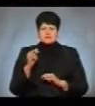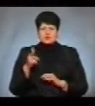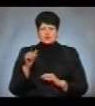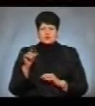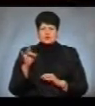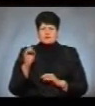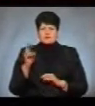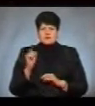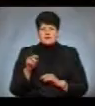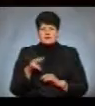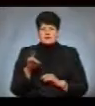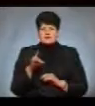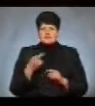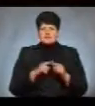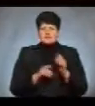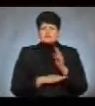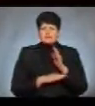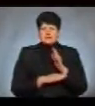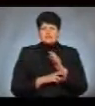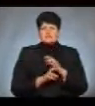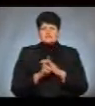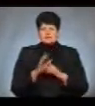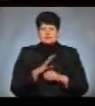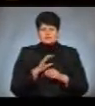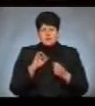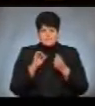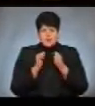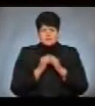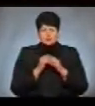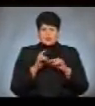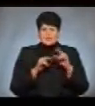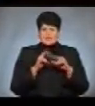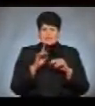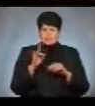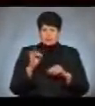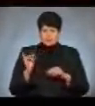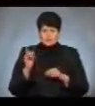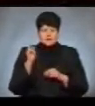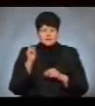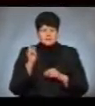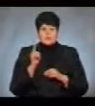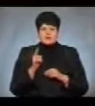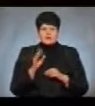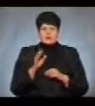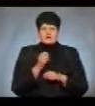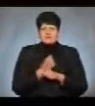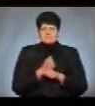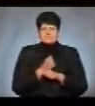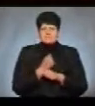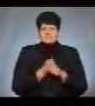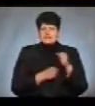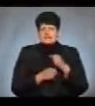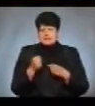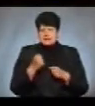Лановецького району. Це дерев'яна церква, яка була пам'яткою архітектури. І на сам Великдень, буквально в цей